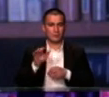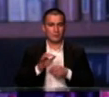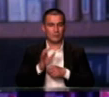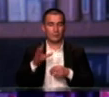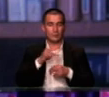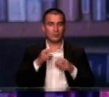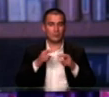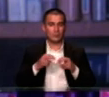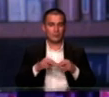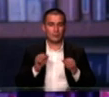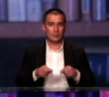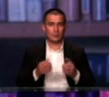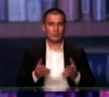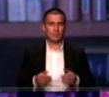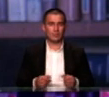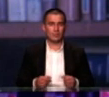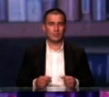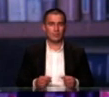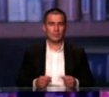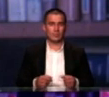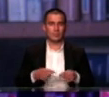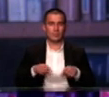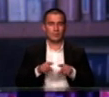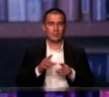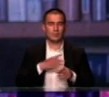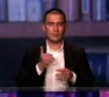tekshirtirib olishingiz mumkin. Shuning bilan